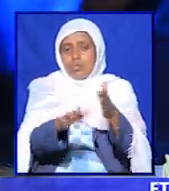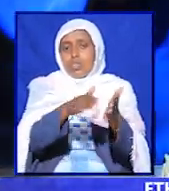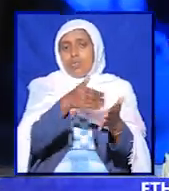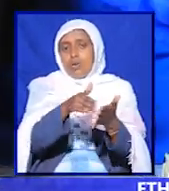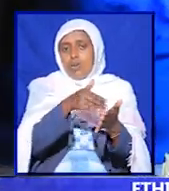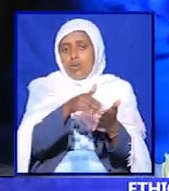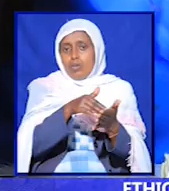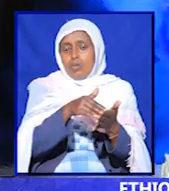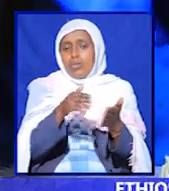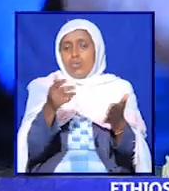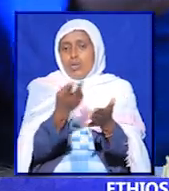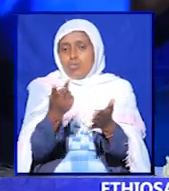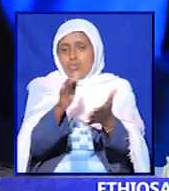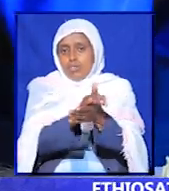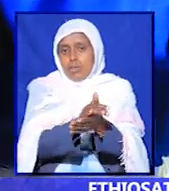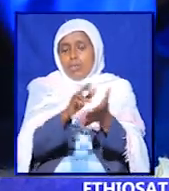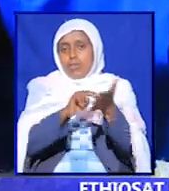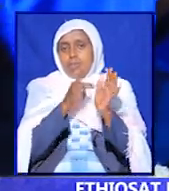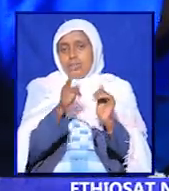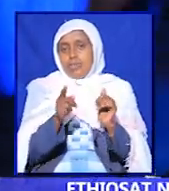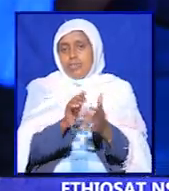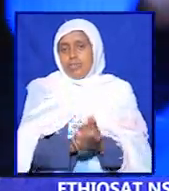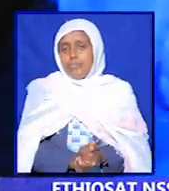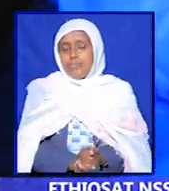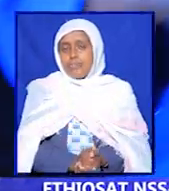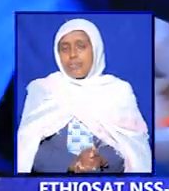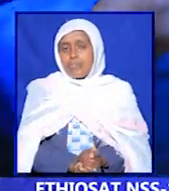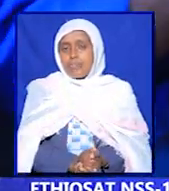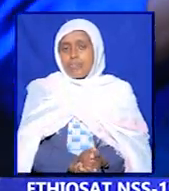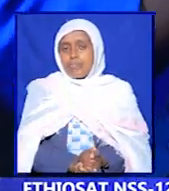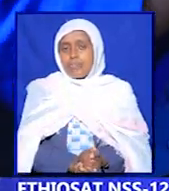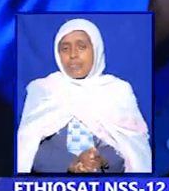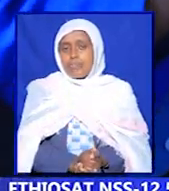እቀባዋለሁ እንዲያዝ ያው እንዲቀመጥ ተረጋግቶ።